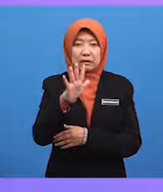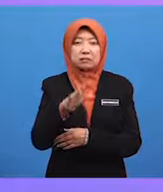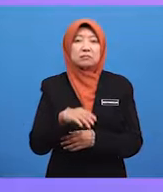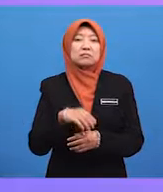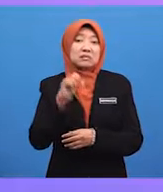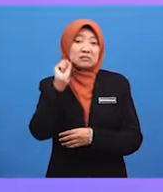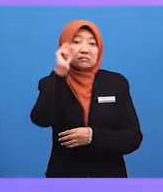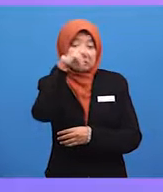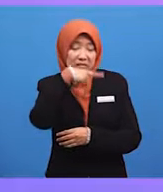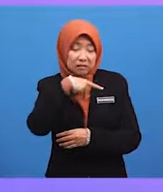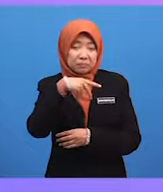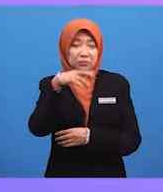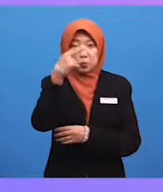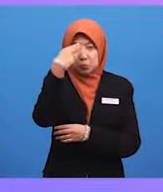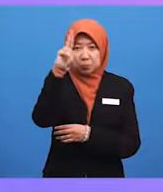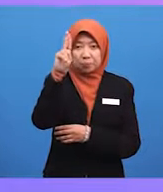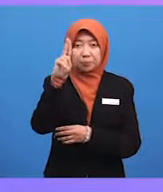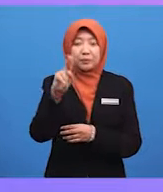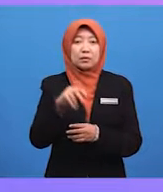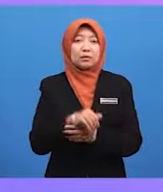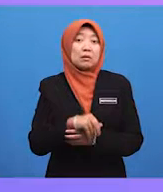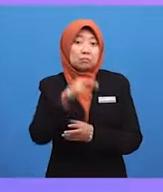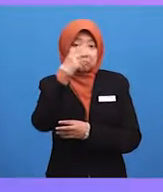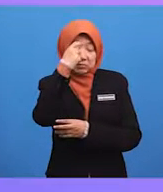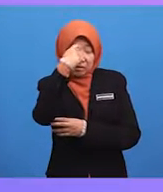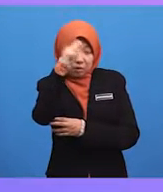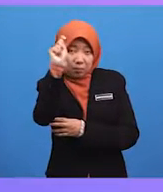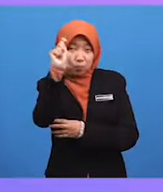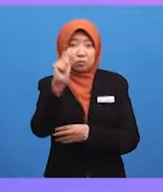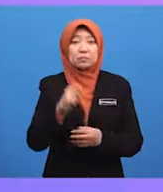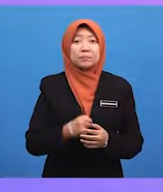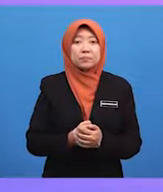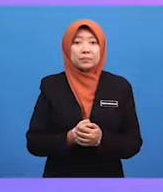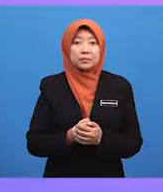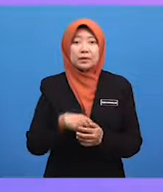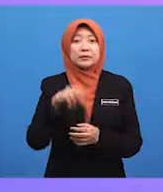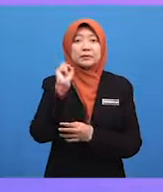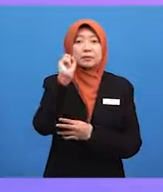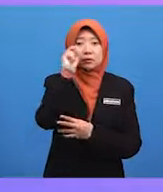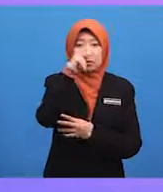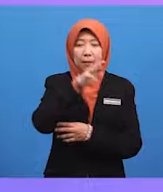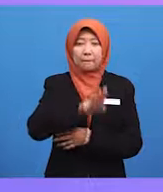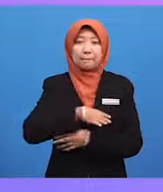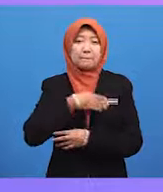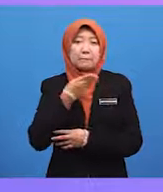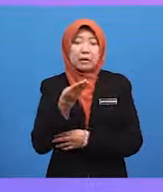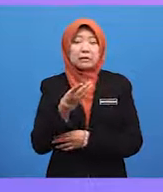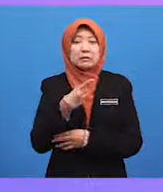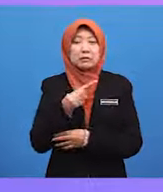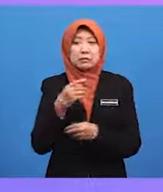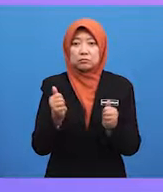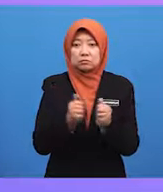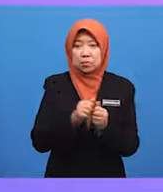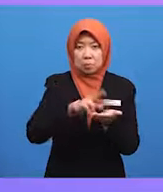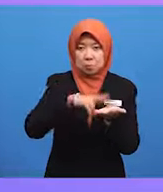ujub. Yang ketiga, takabur. Begitu juga sikap membanggakan diri dan merendahkan